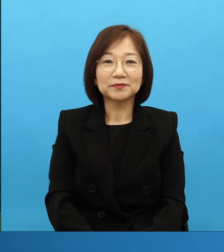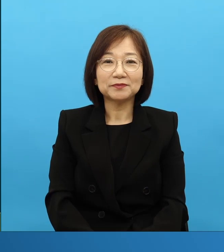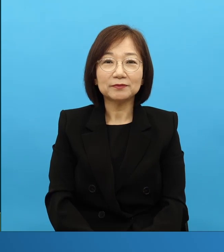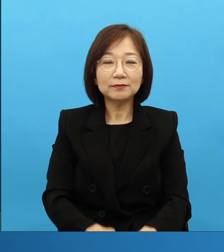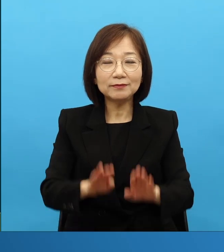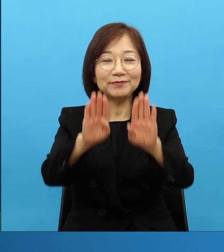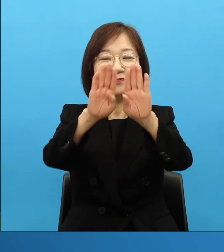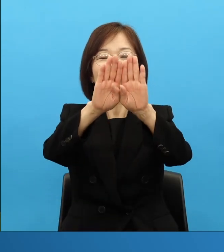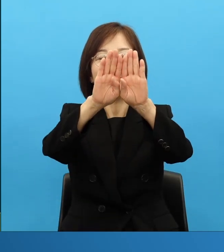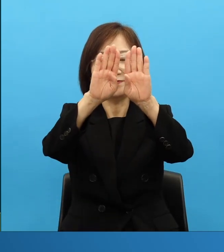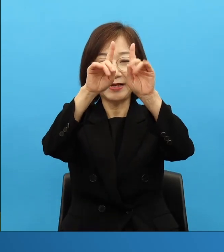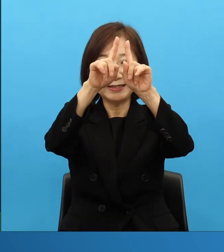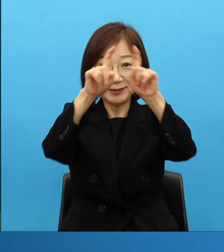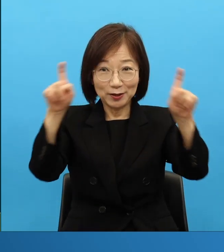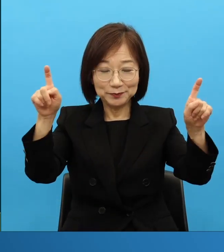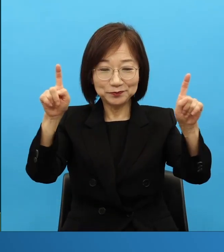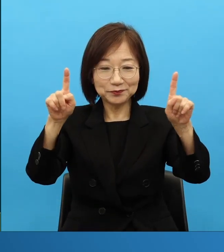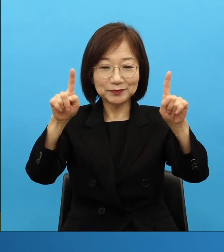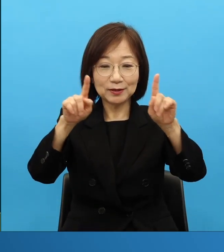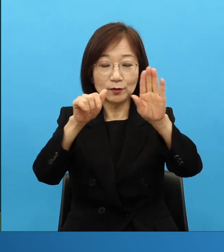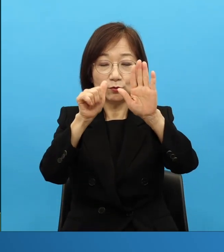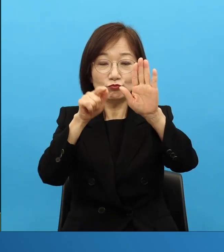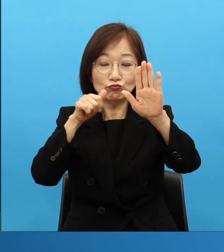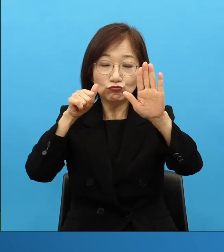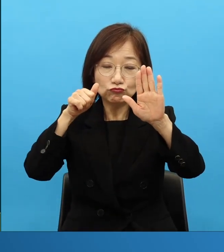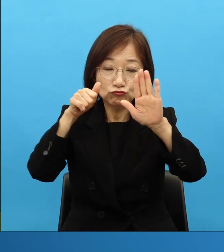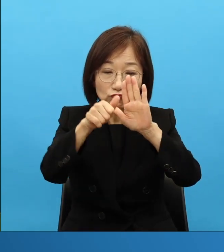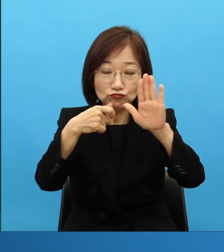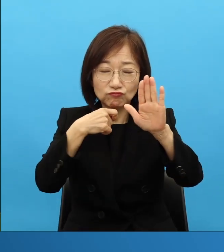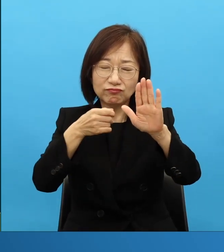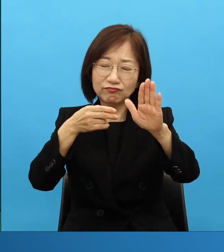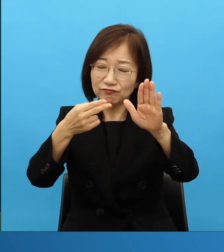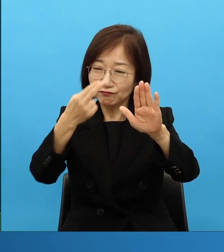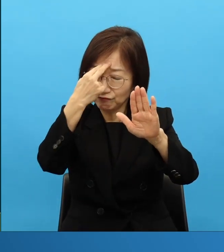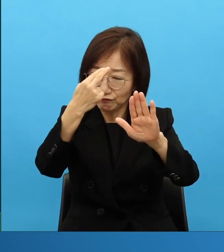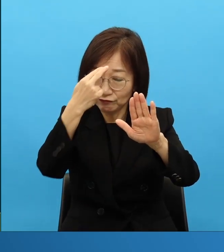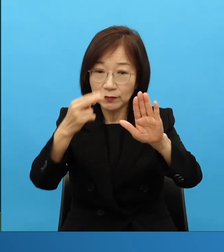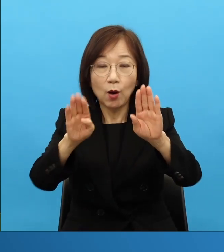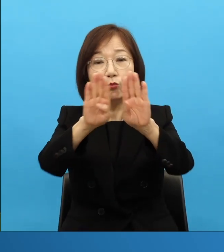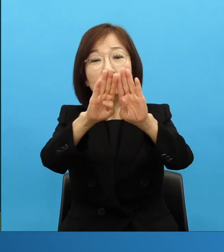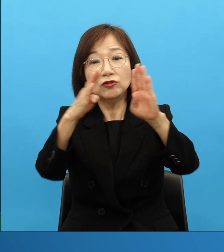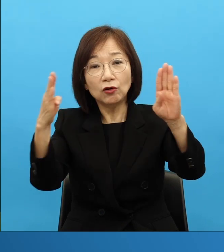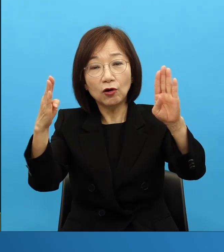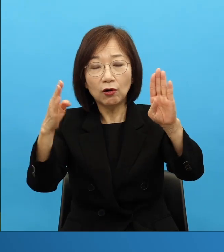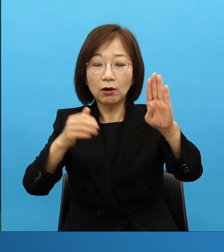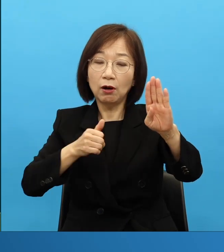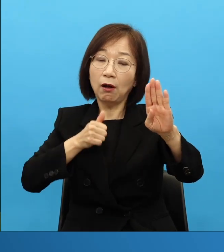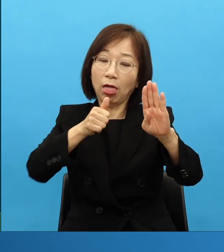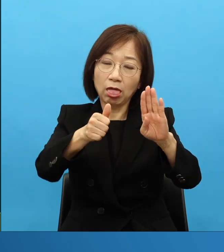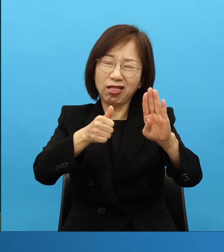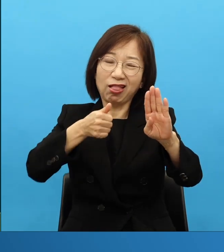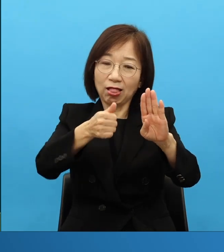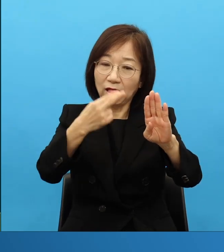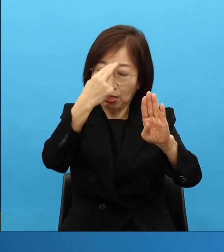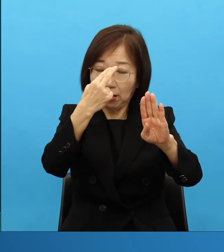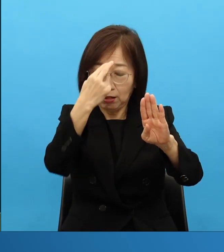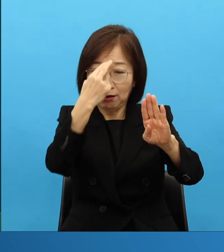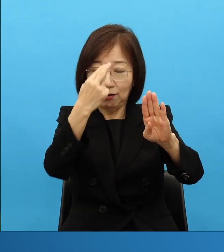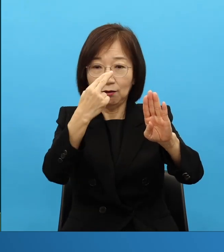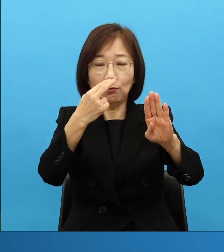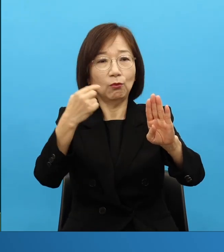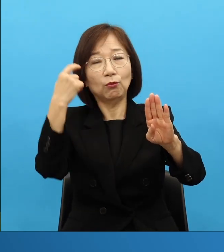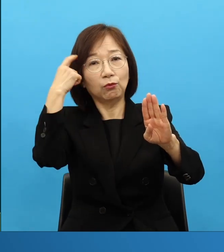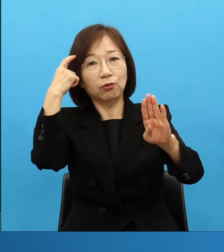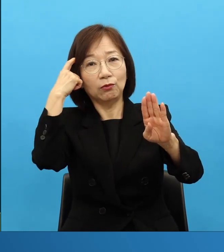들어가지질 않아요. Trying to go through this city gate, he could not pass. 열려 있는데 들어가지질 않단 말이죠. Even though the gate is open, he could not